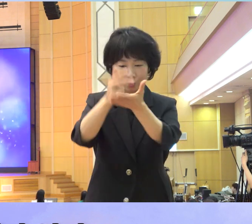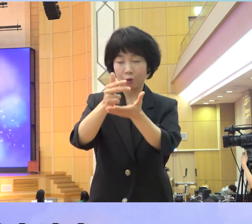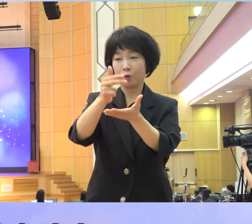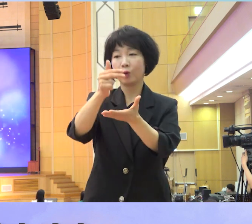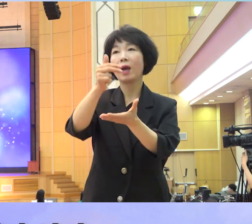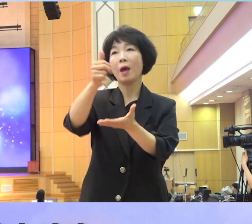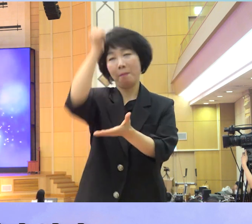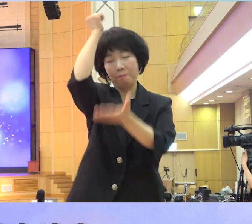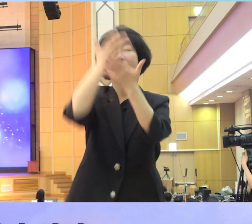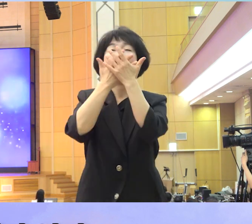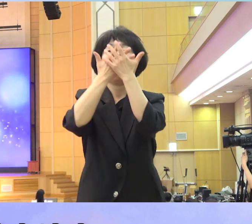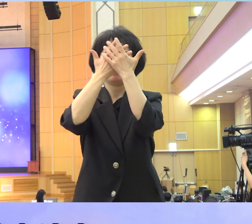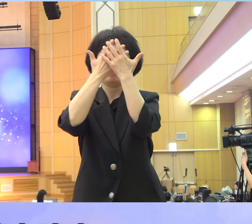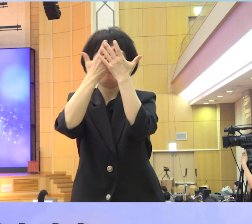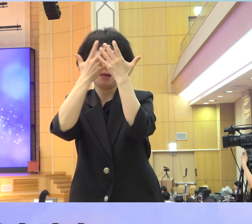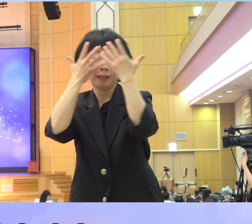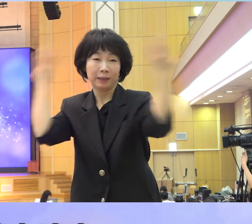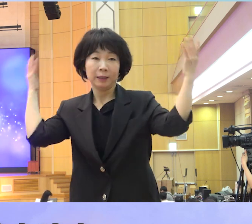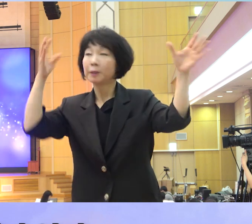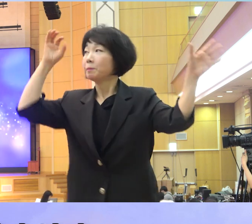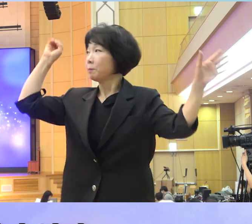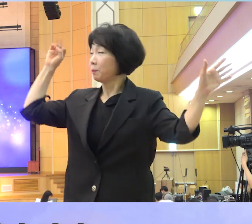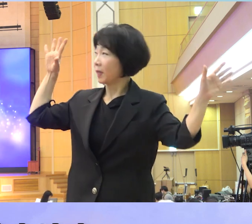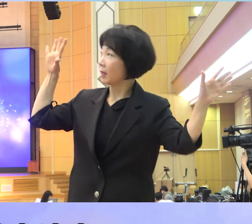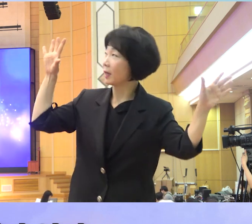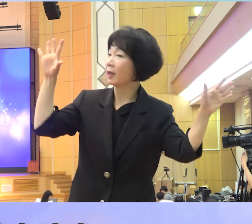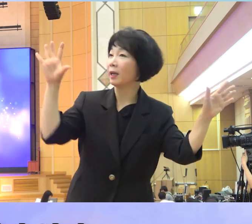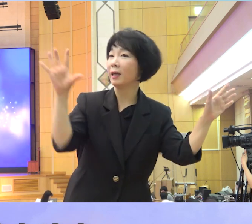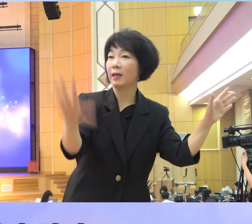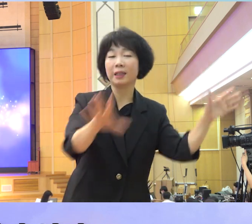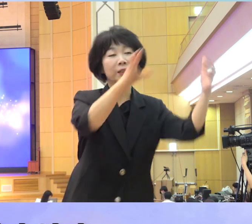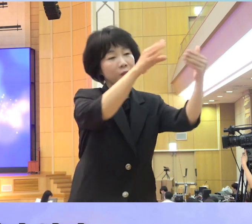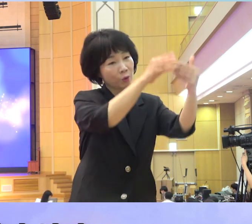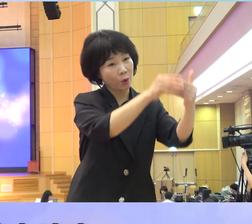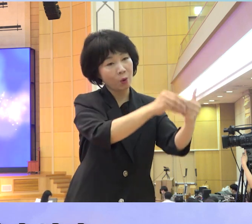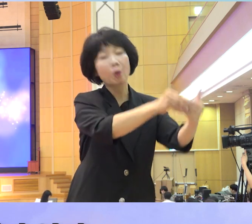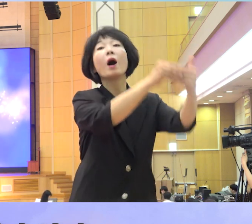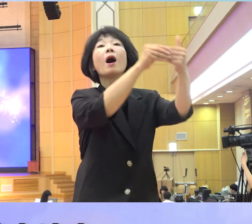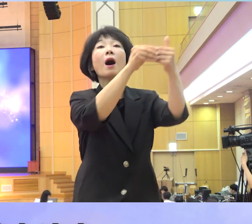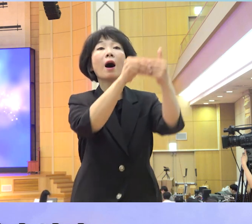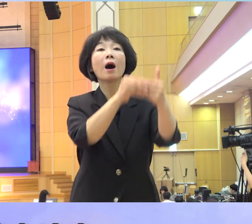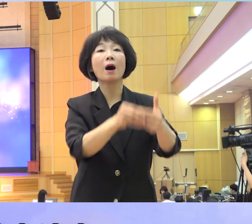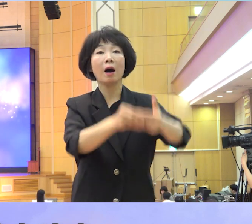밤에도 주의 밝은